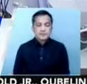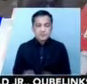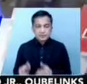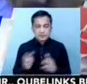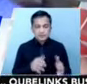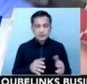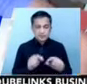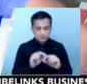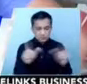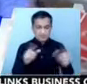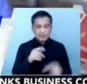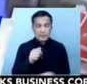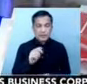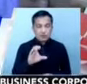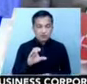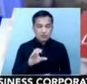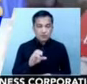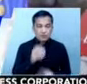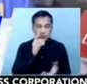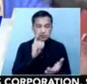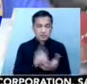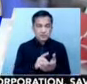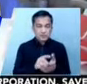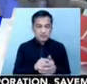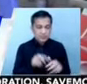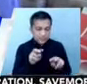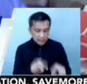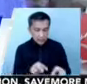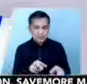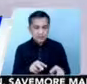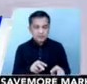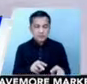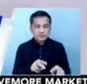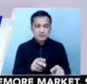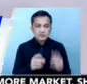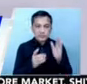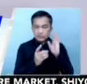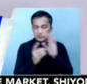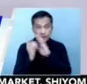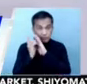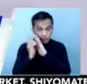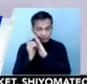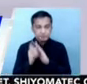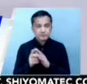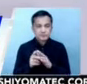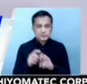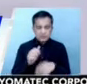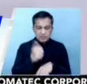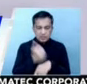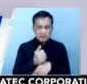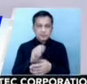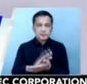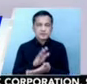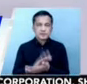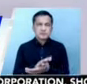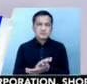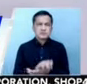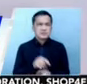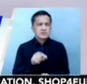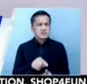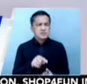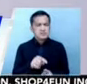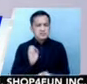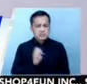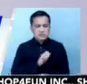paok ang mga dokumentong nakita sa isa sa mga dormitoryo appointment papers ito ng isa umanong executive assistant sa